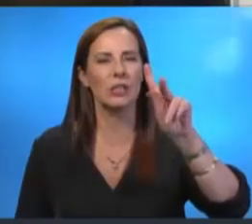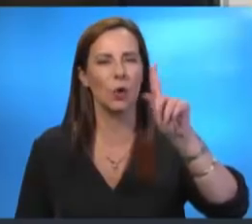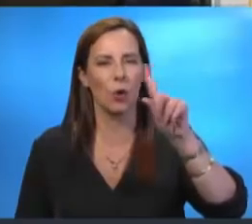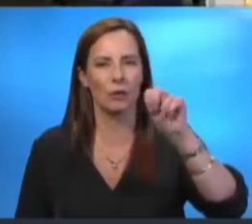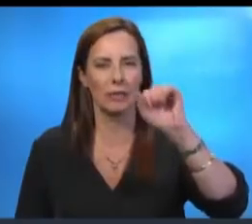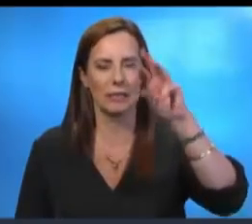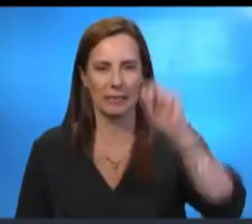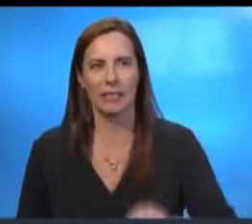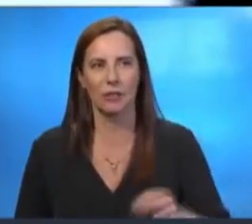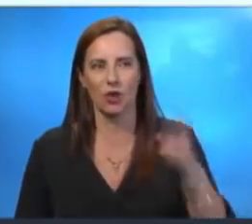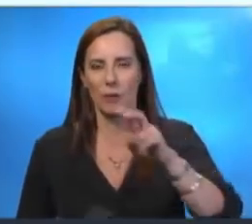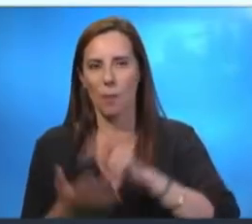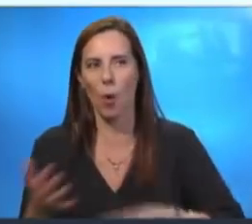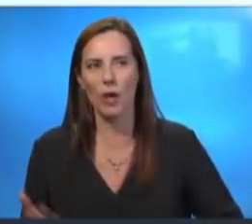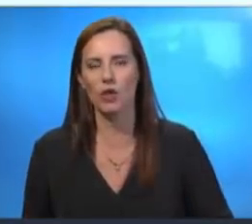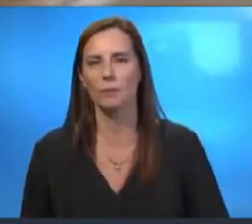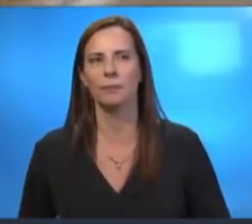פול ריין.